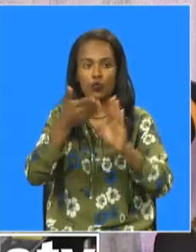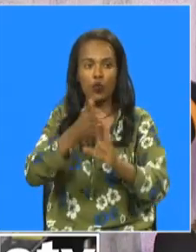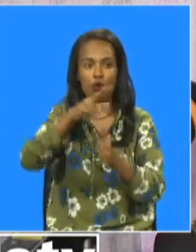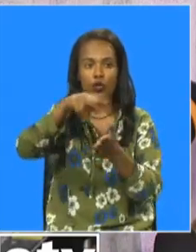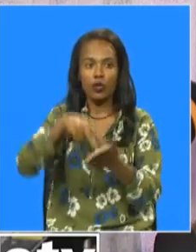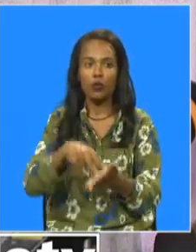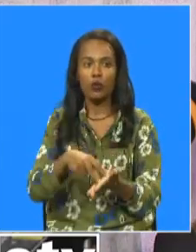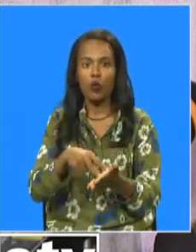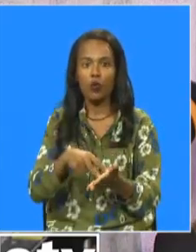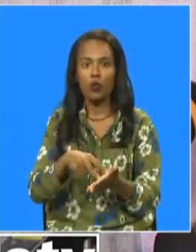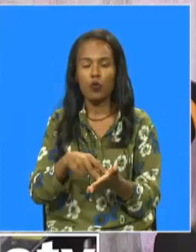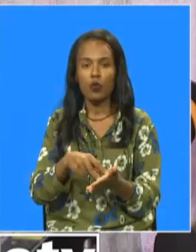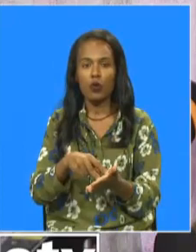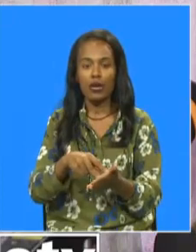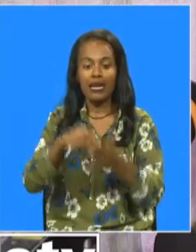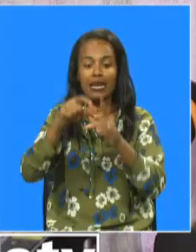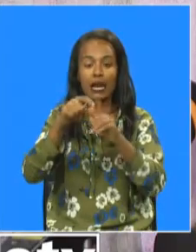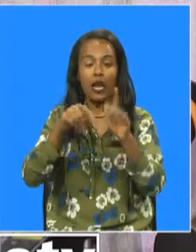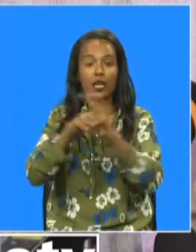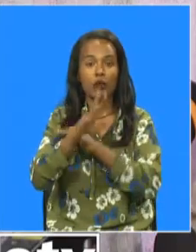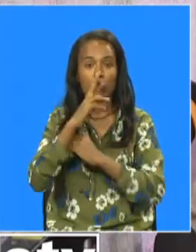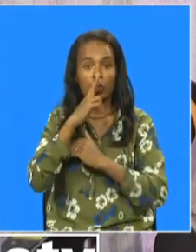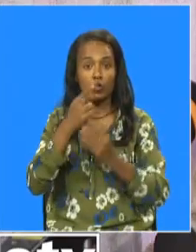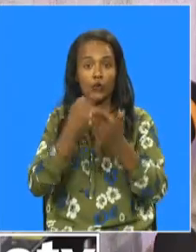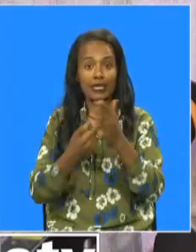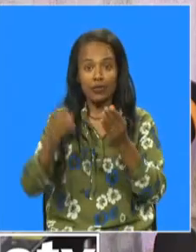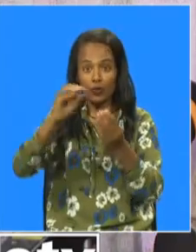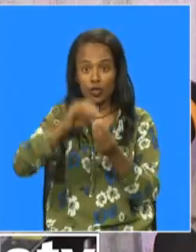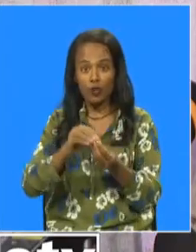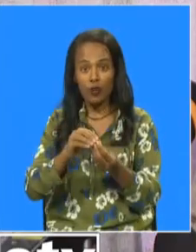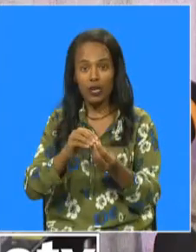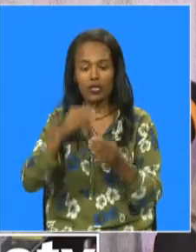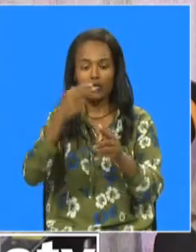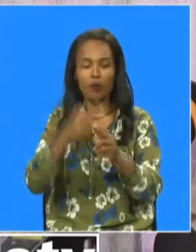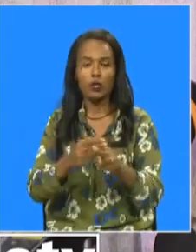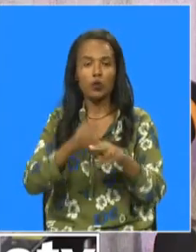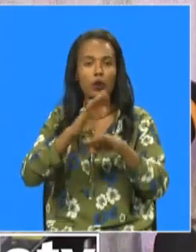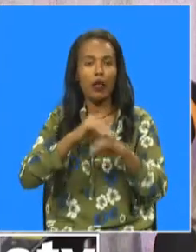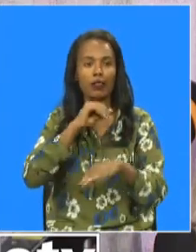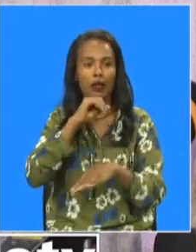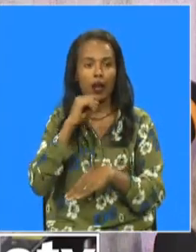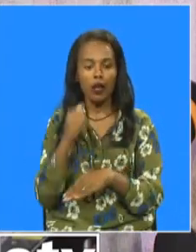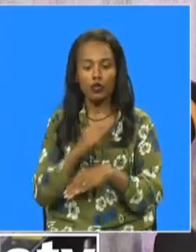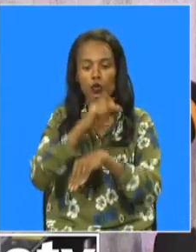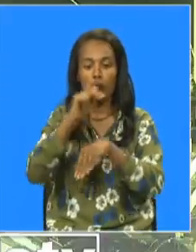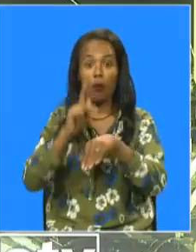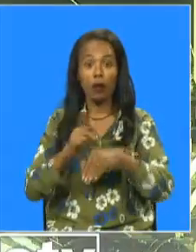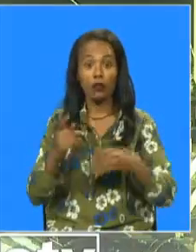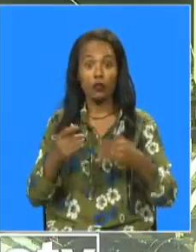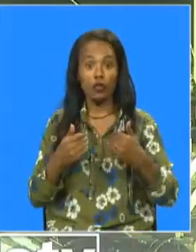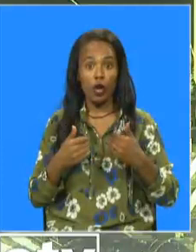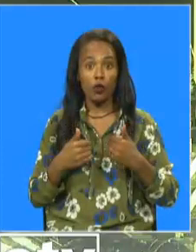እንደሚቆሙ ቃል የገቡ ናቸው። ከዚህ በተጨማሪ ስማቸውን ያልጠራናቸውም ፓርቲዎች አሉ።